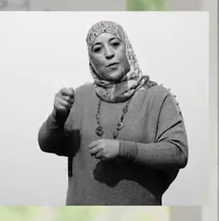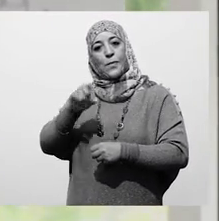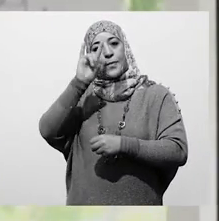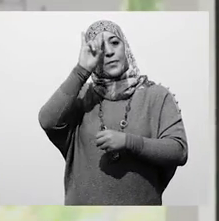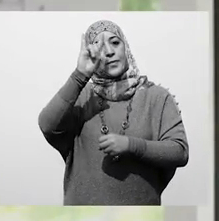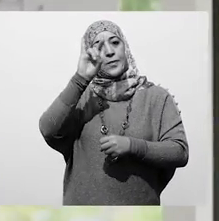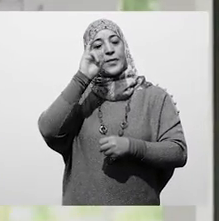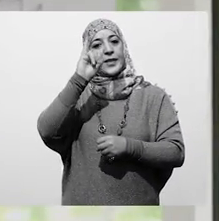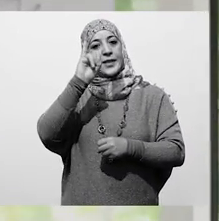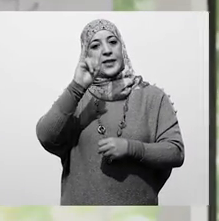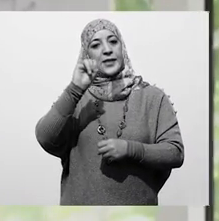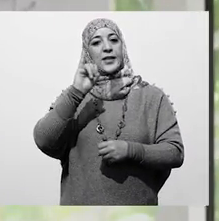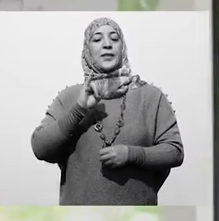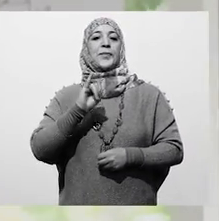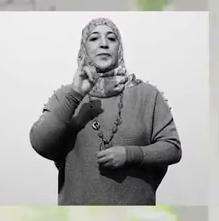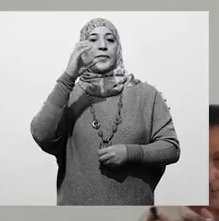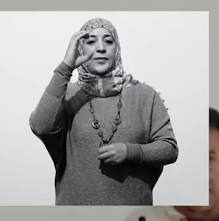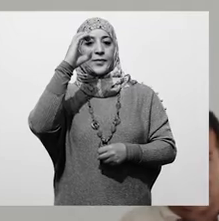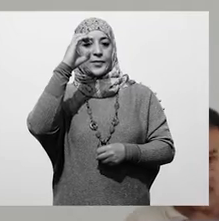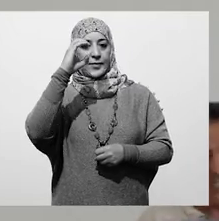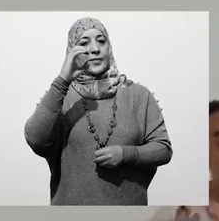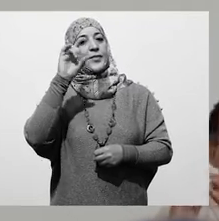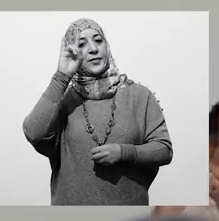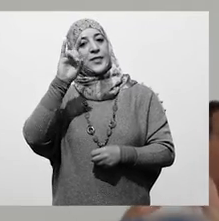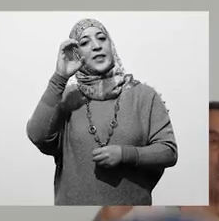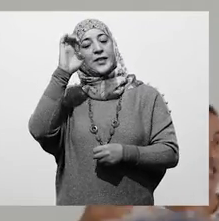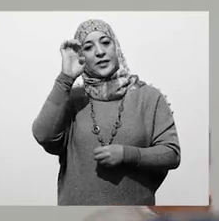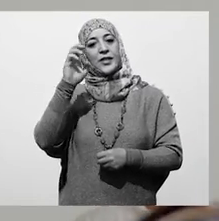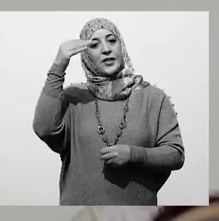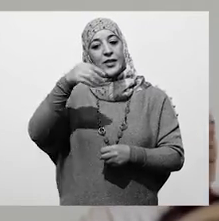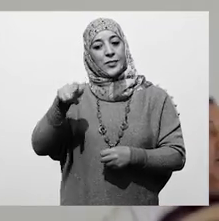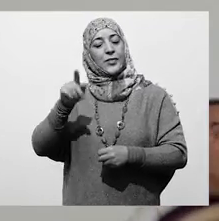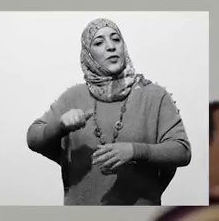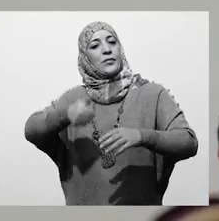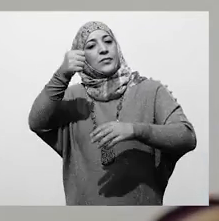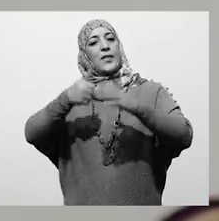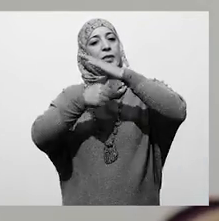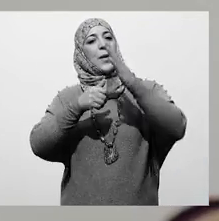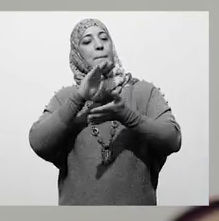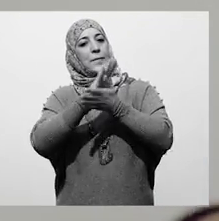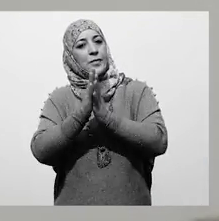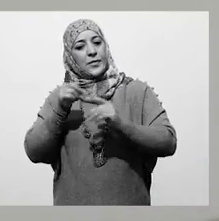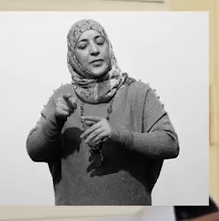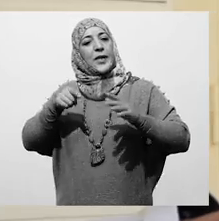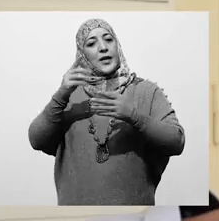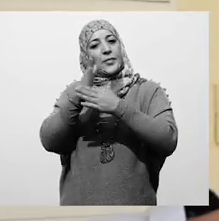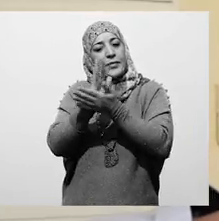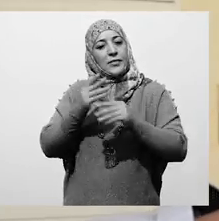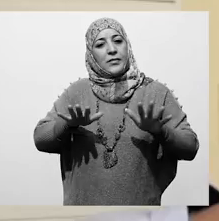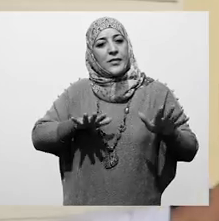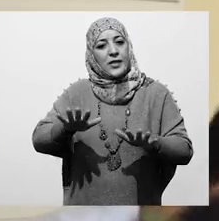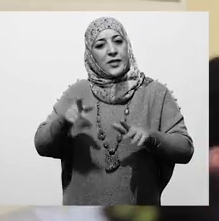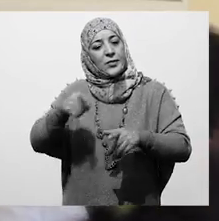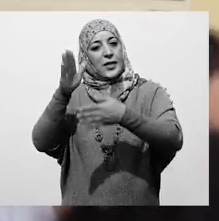président de l'association et c'est à ce moment là où il ya une vraie réflexion sur la stratégie de l'association